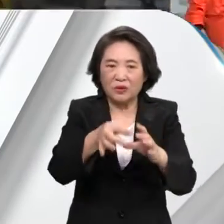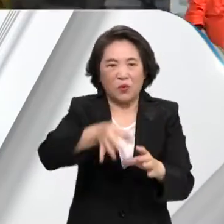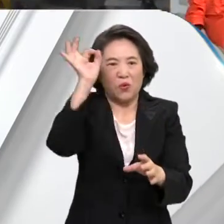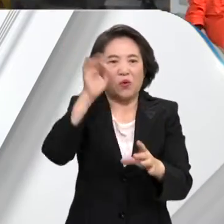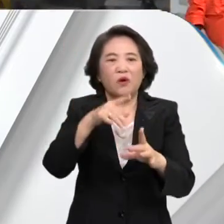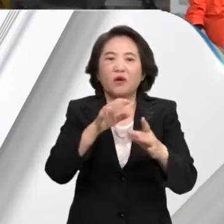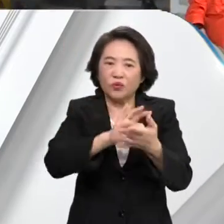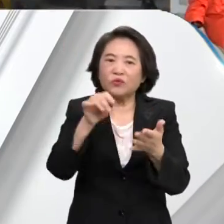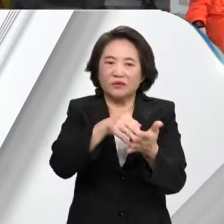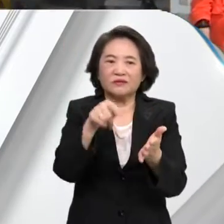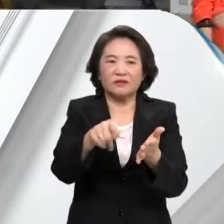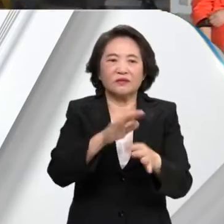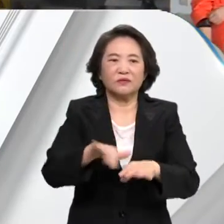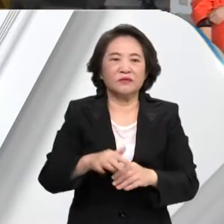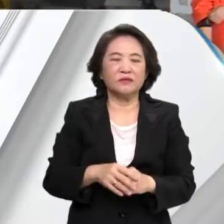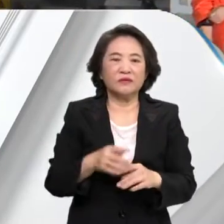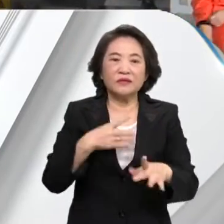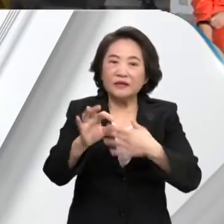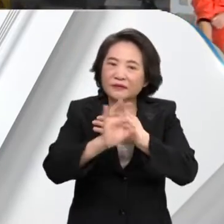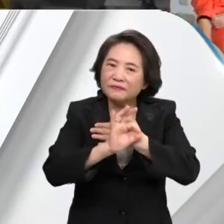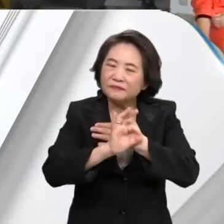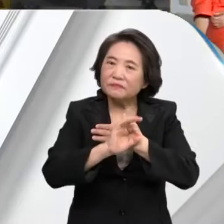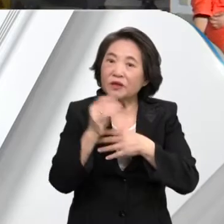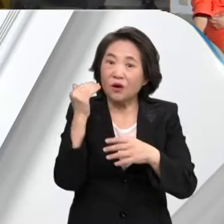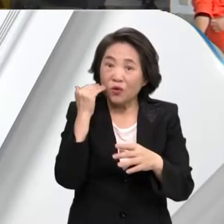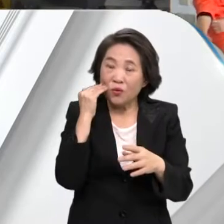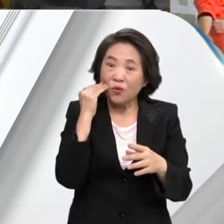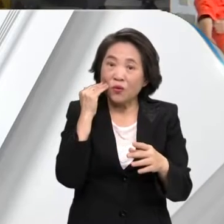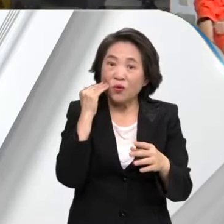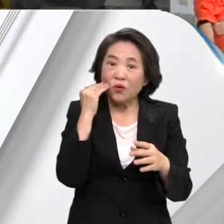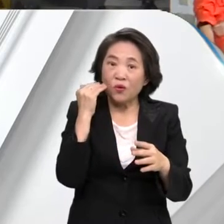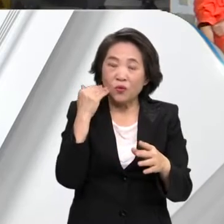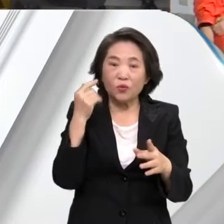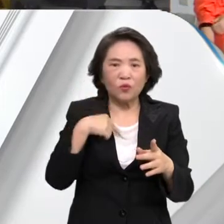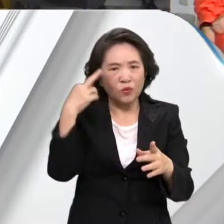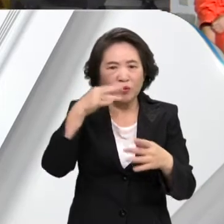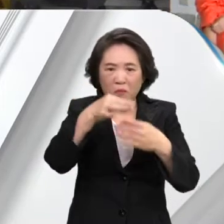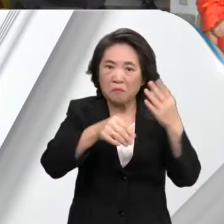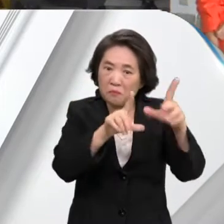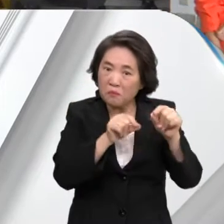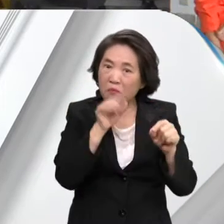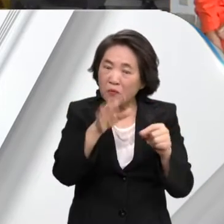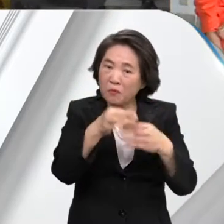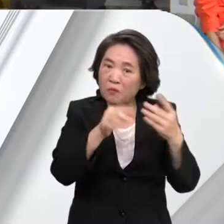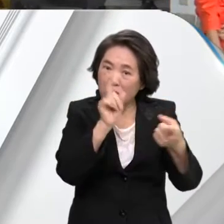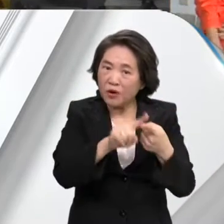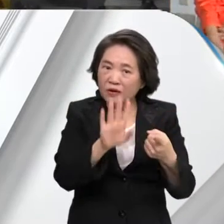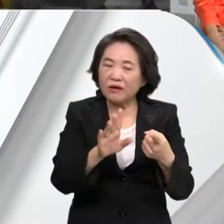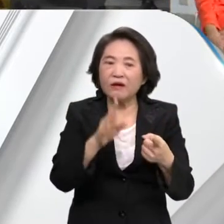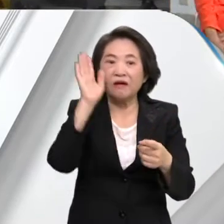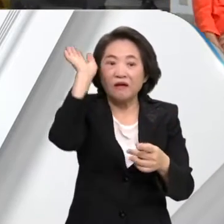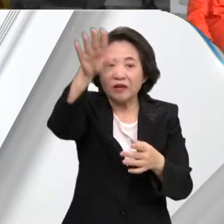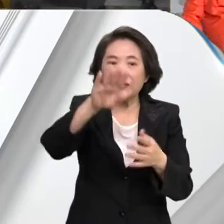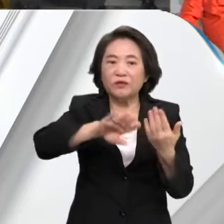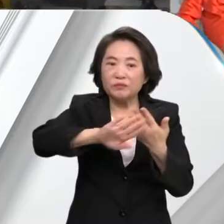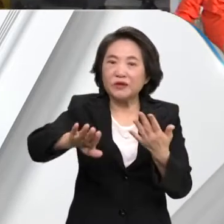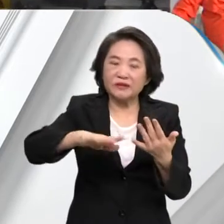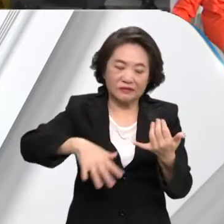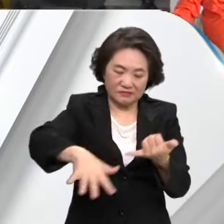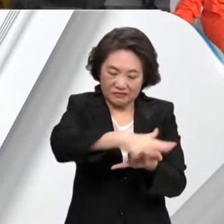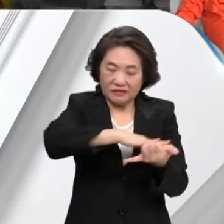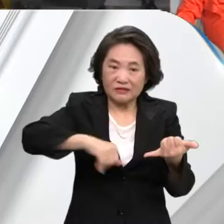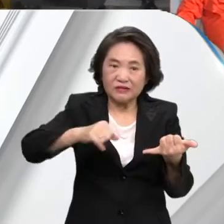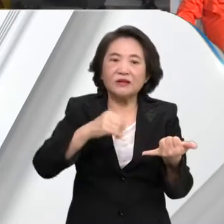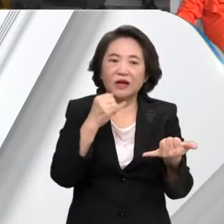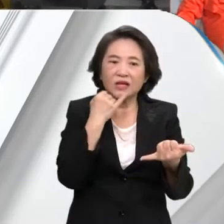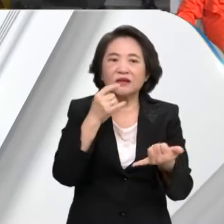舱。 试装的阶段，如果可以都可以符合我们的要求，未来我们包含其他的所有的驻地，